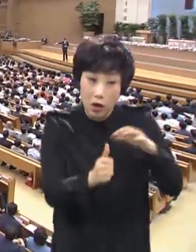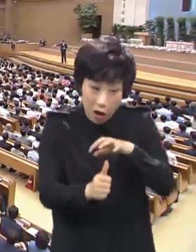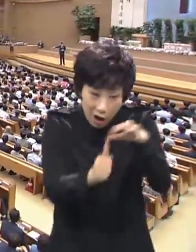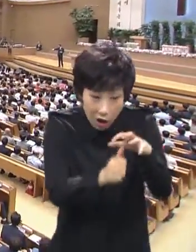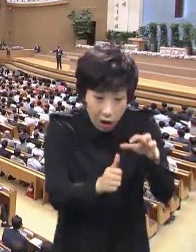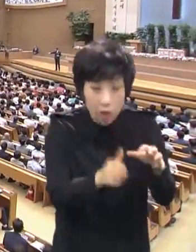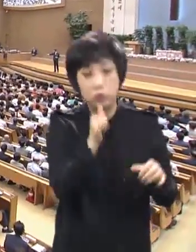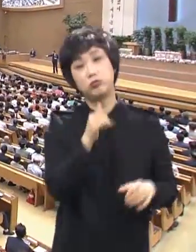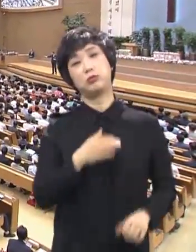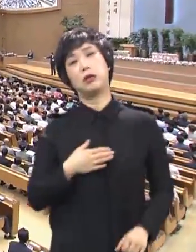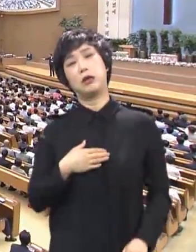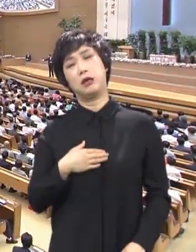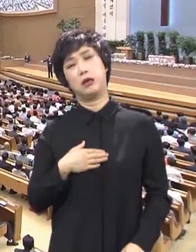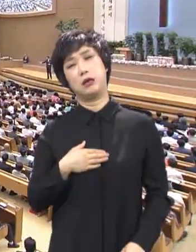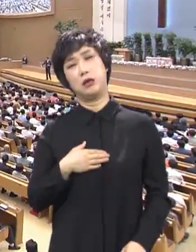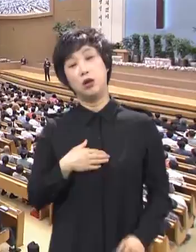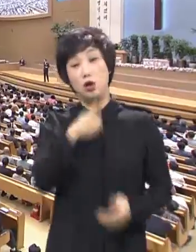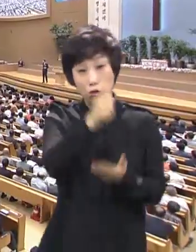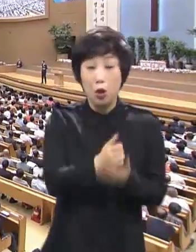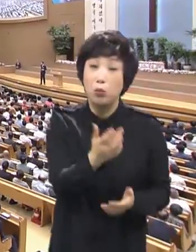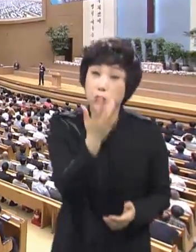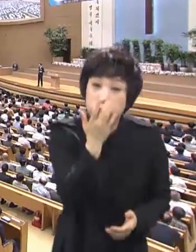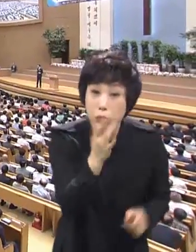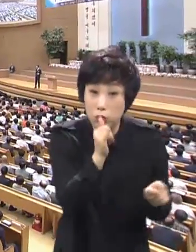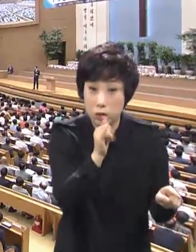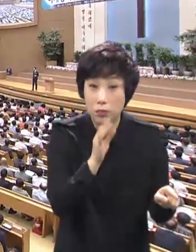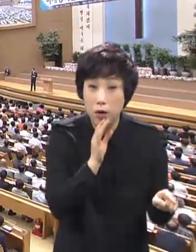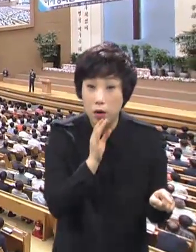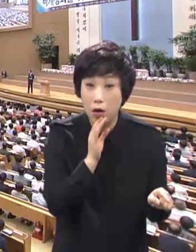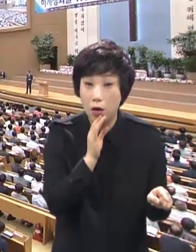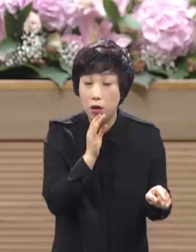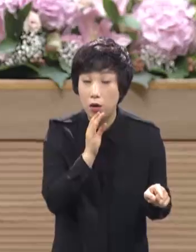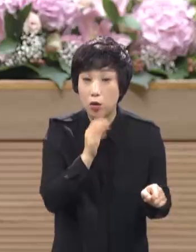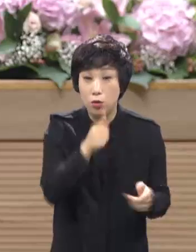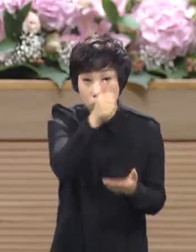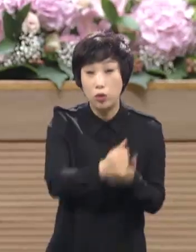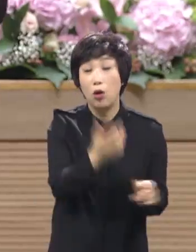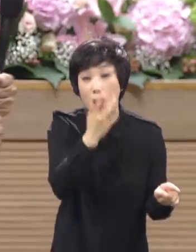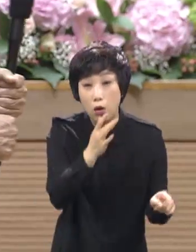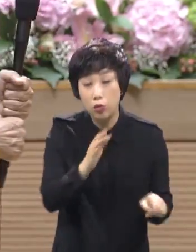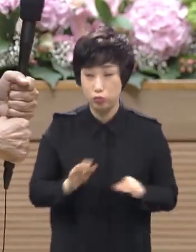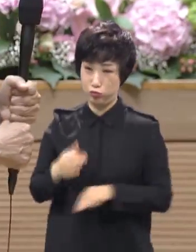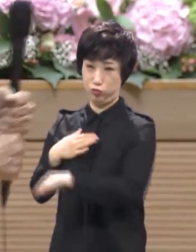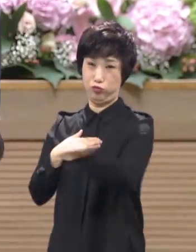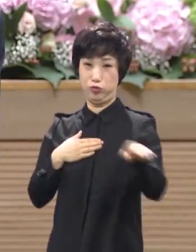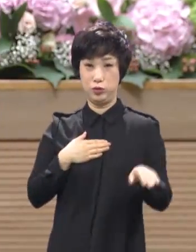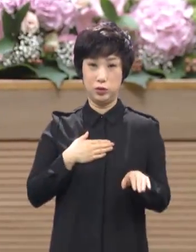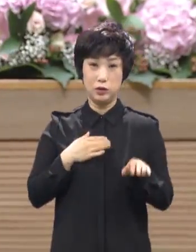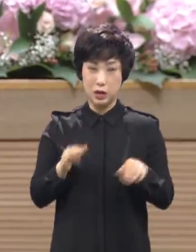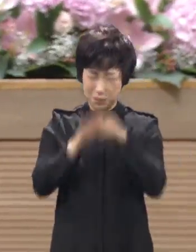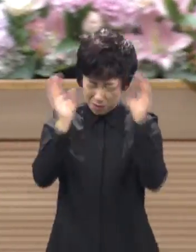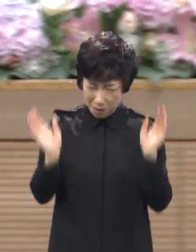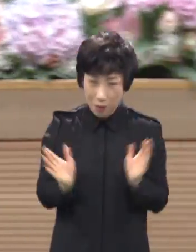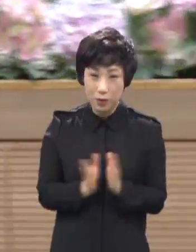장악당해버려서 죄를 죄로 여기지 않는다 이 말이죠. 죄를. 그러니까 우리는